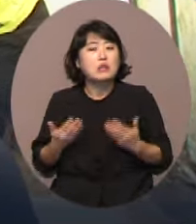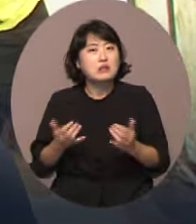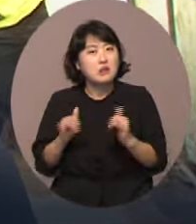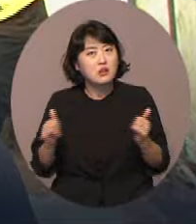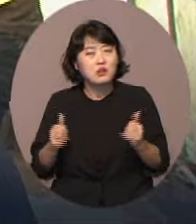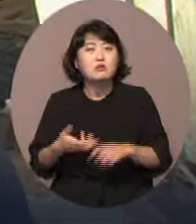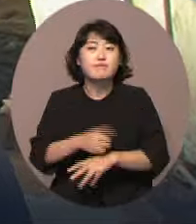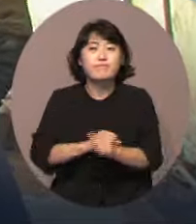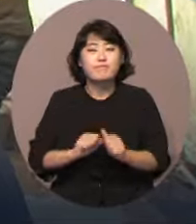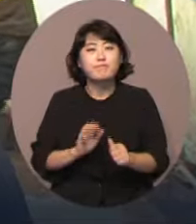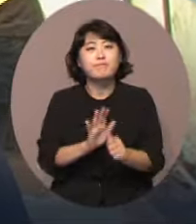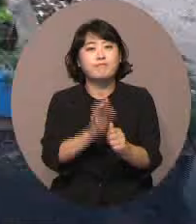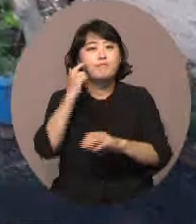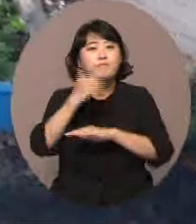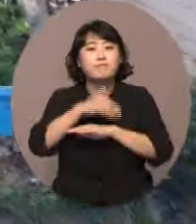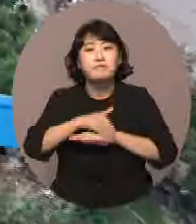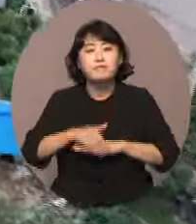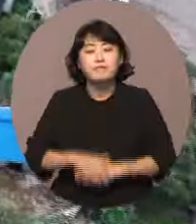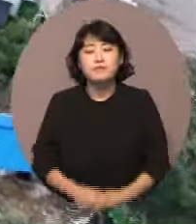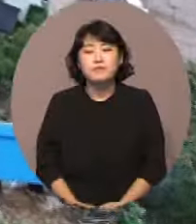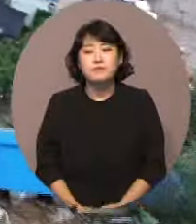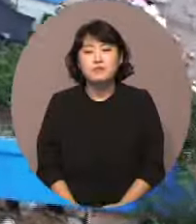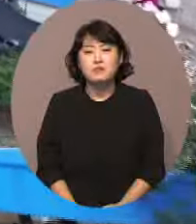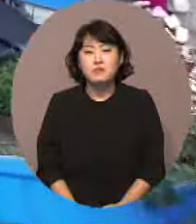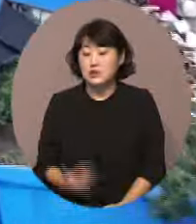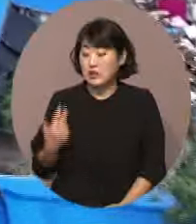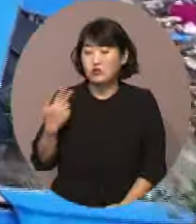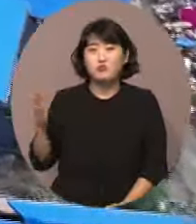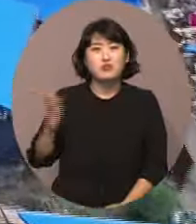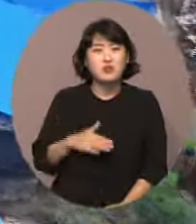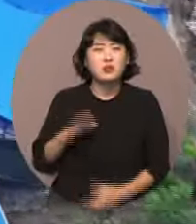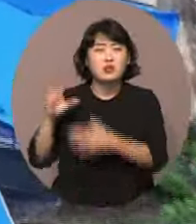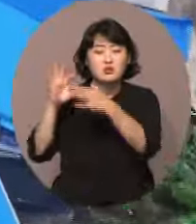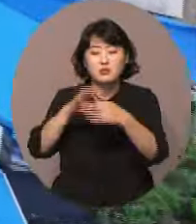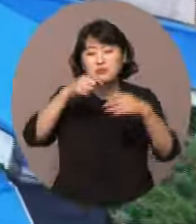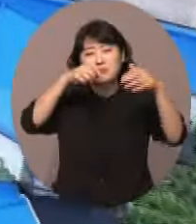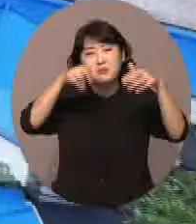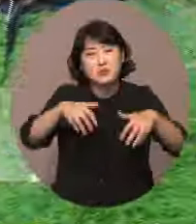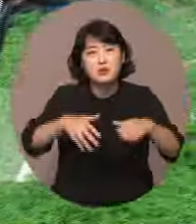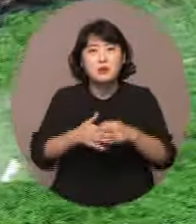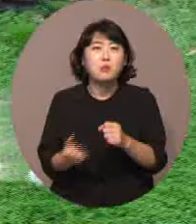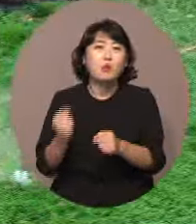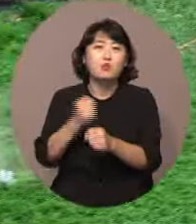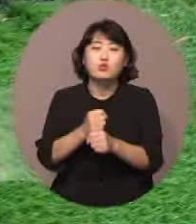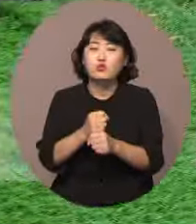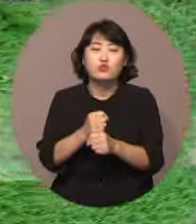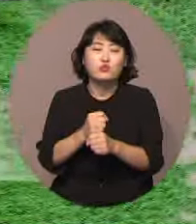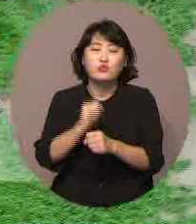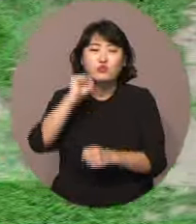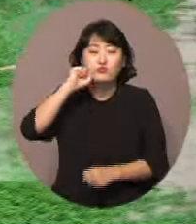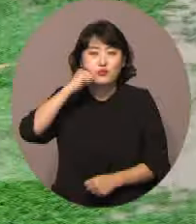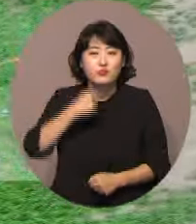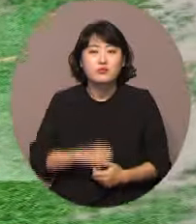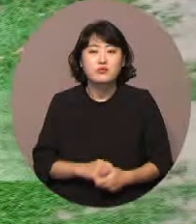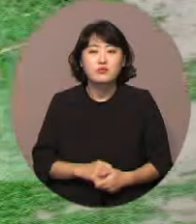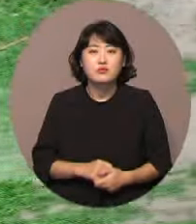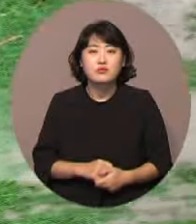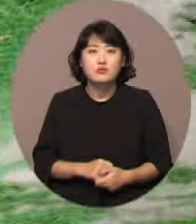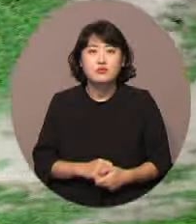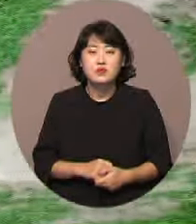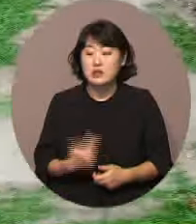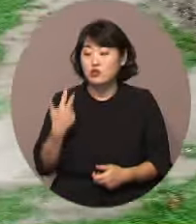적극적으로 또 동참을 할 계획입니다. 하지만 지난주부터 계속된 장맛비에 복구는 더디기만 합니다. 지난주